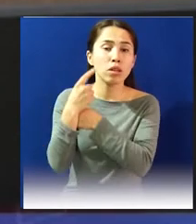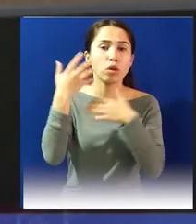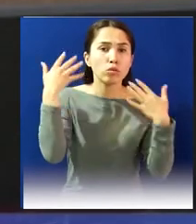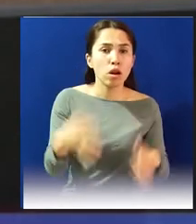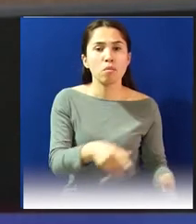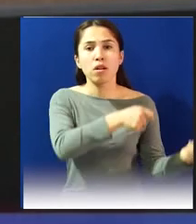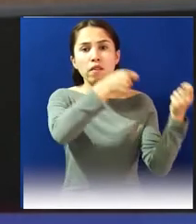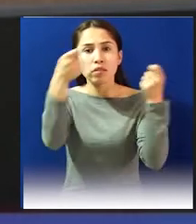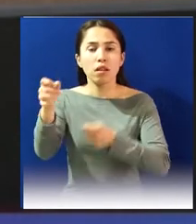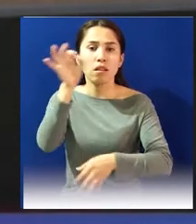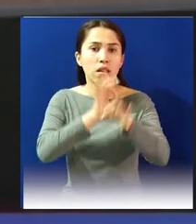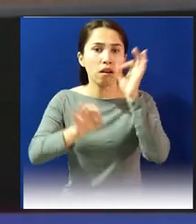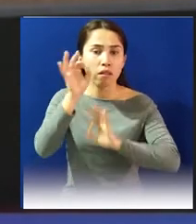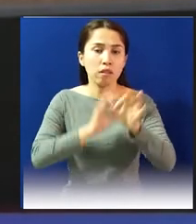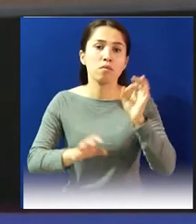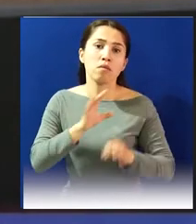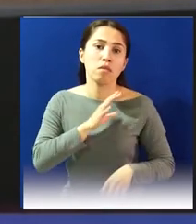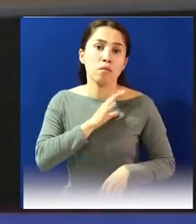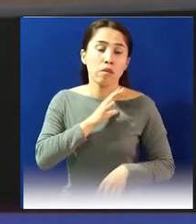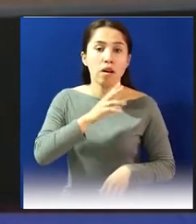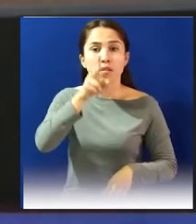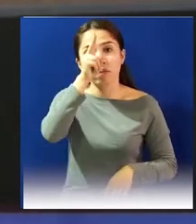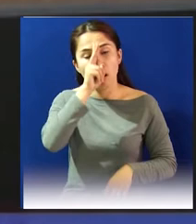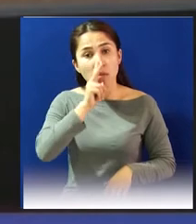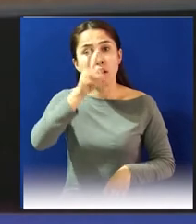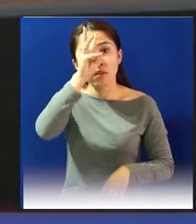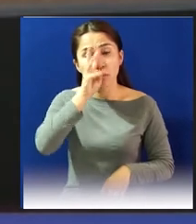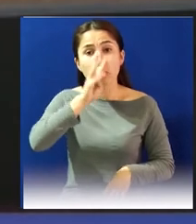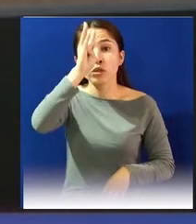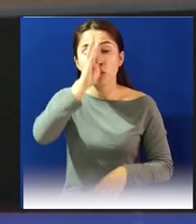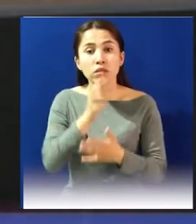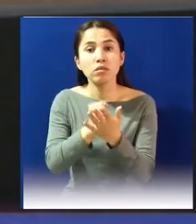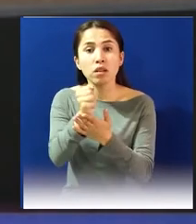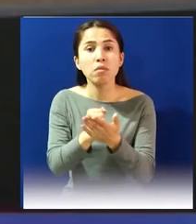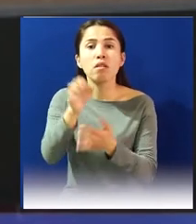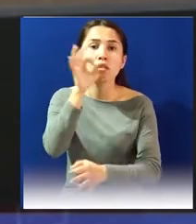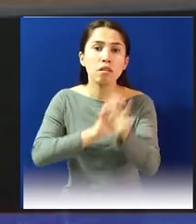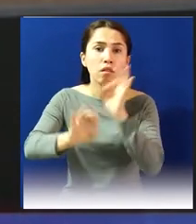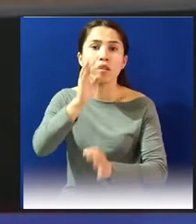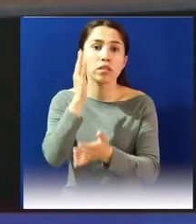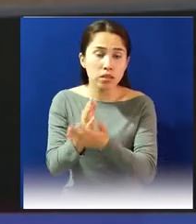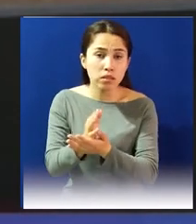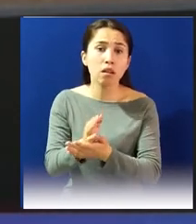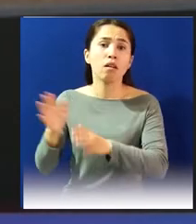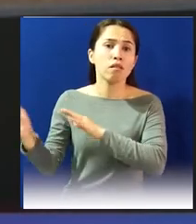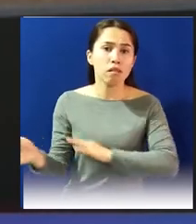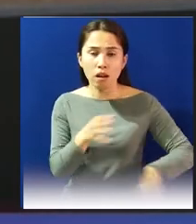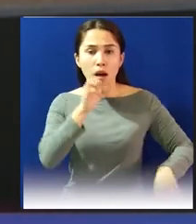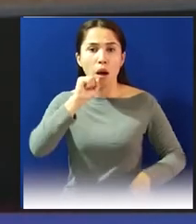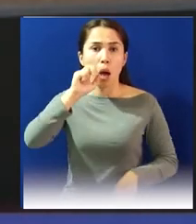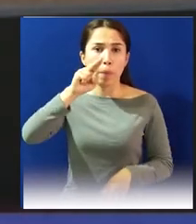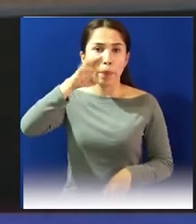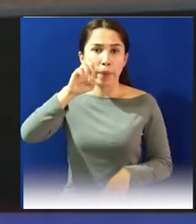біздің халқымыздың бірлігін, өзінің мемлекетіне деген патриоттық сезімін